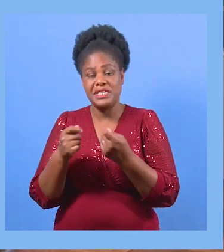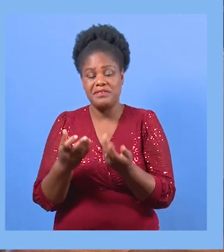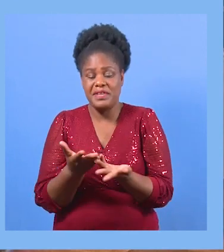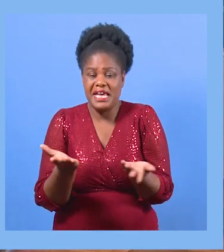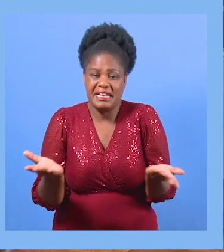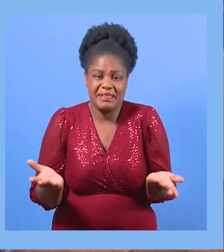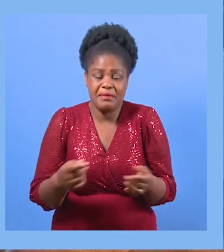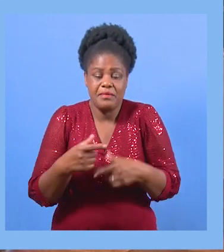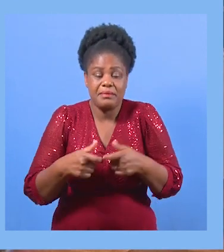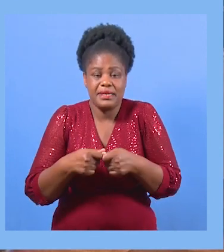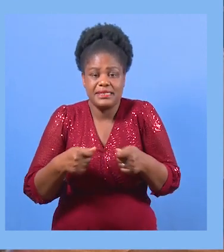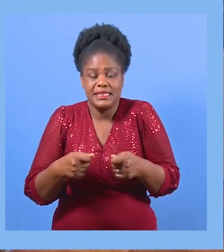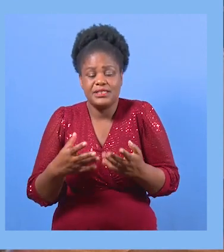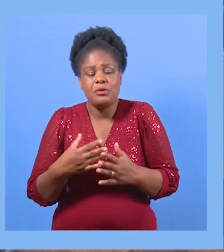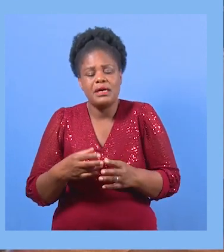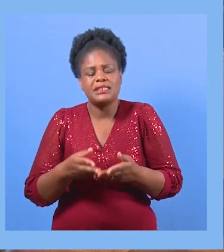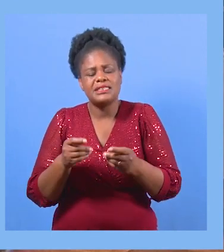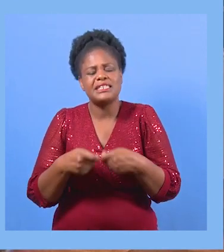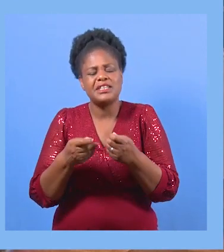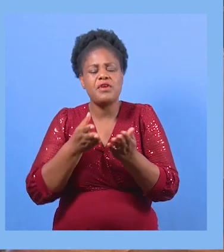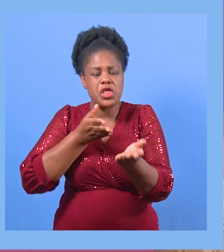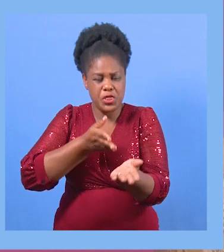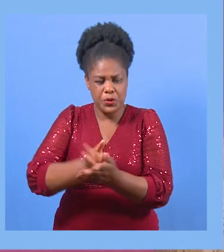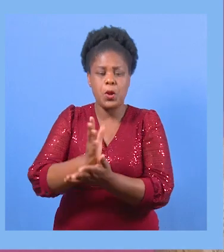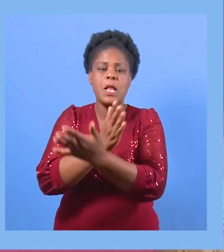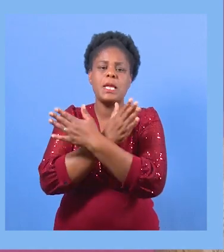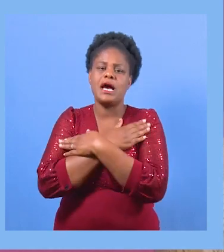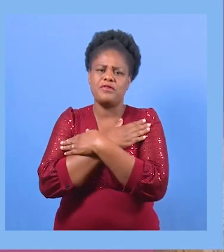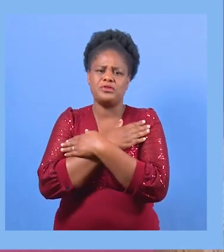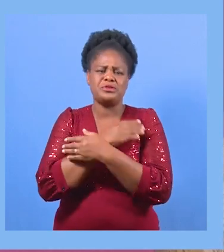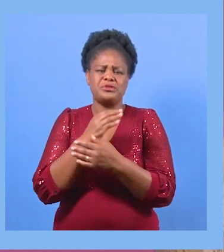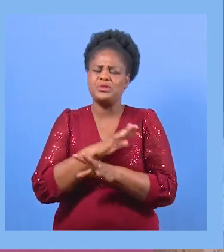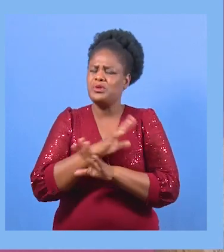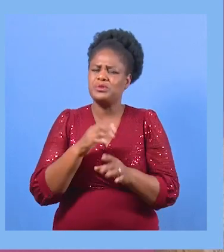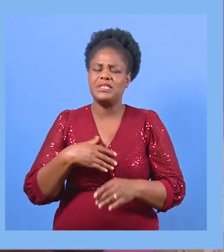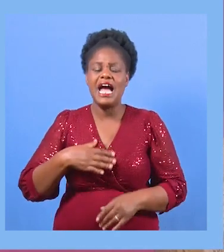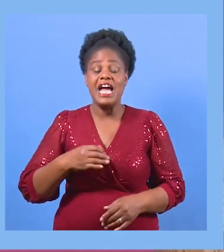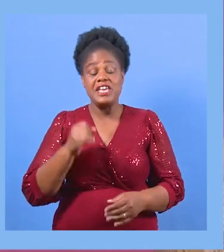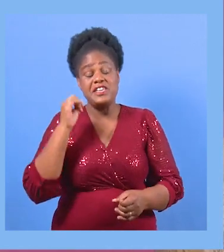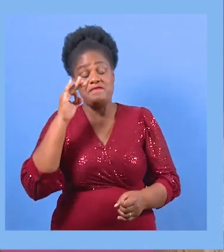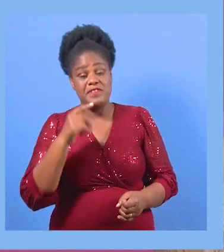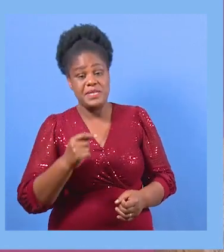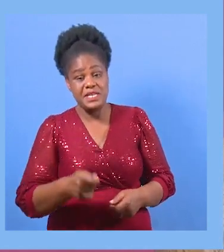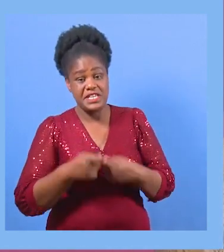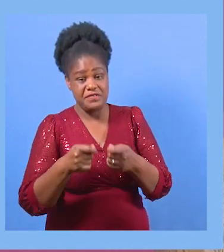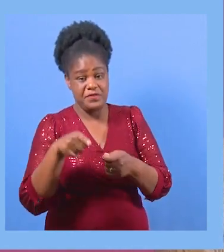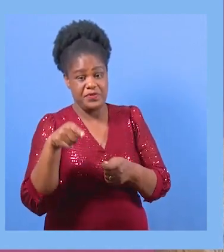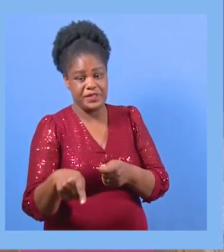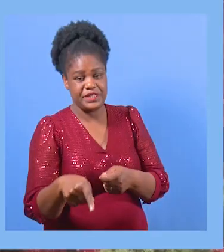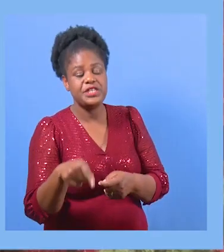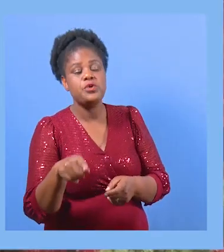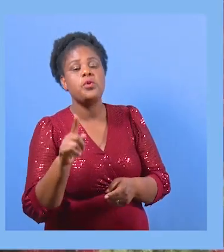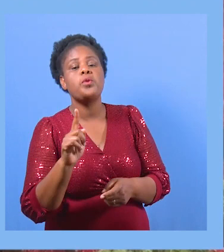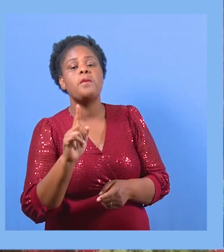zvishandwa kana zvipo, ngatipei mune rudo, zvisina kuzotarisira chamangwana chekuti ini ndazokupa chakati nekuti mangwana ndichada